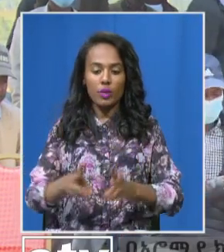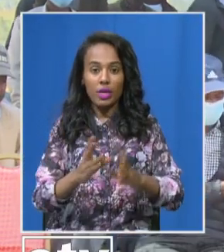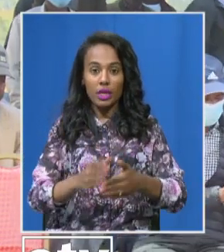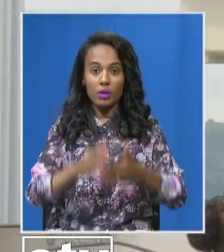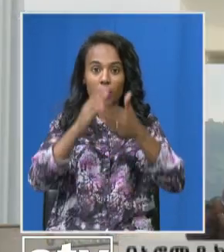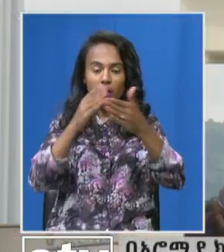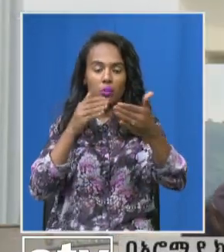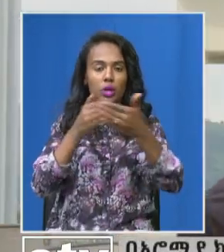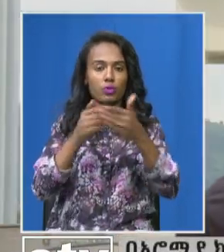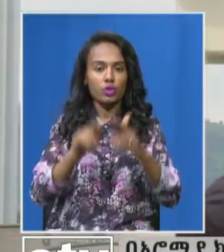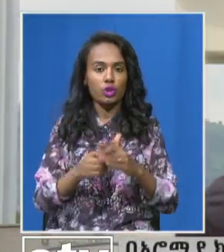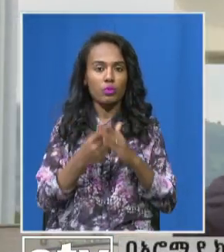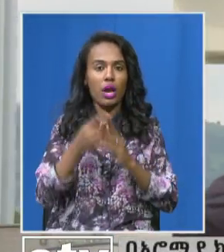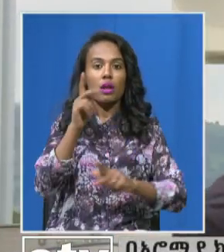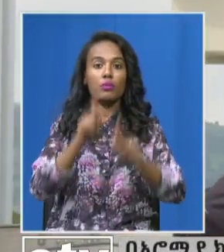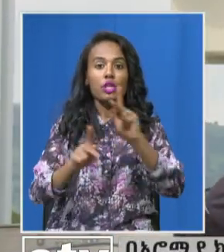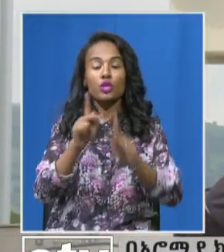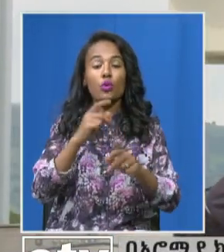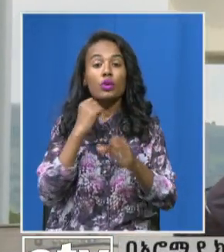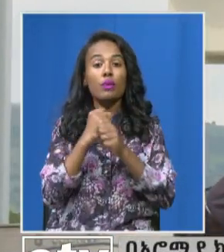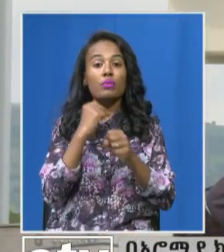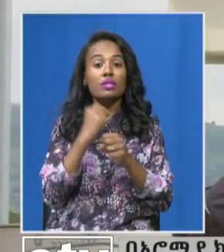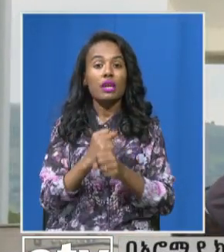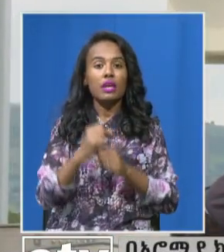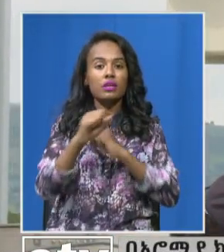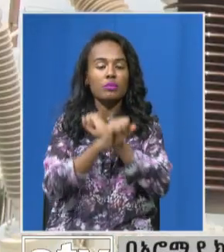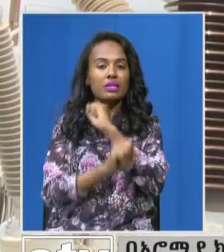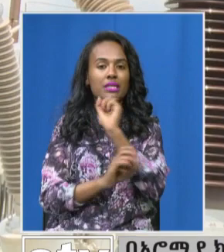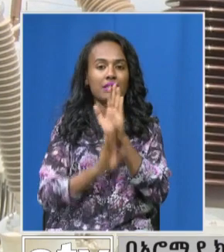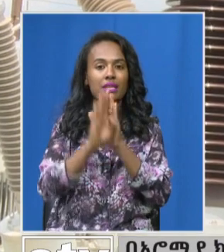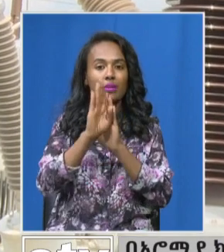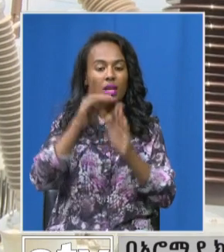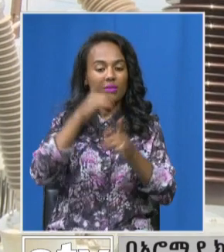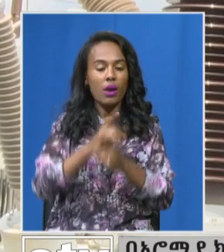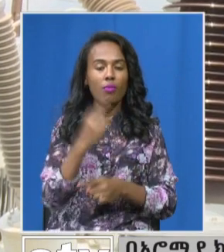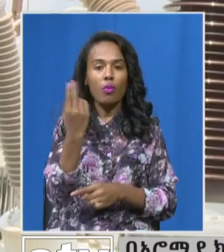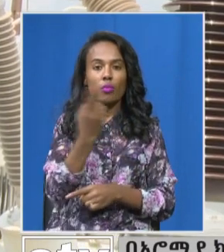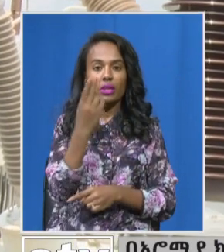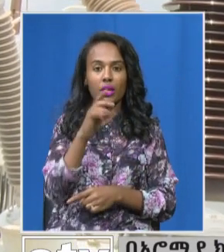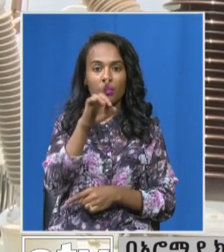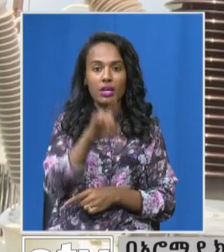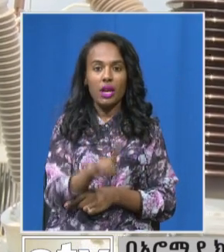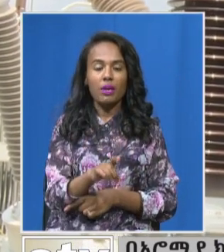በቅርቡ ይጀመራል ብለዋል። ህብረተሰቡም የሚሰራለትን መሰረተ ልማት በአግባቡ መጠቀም